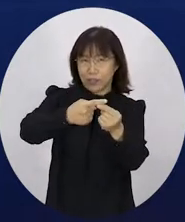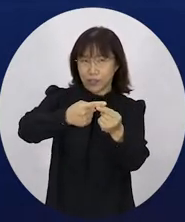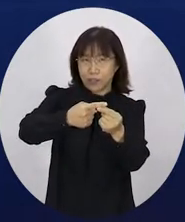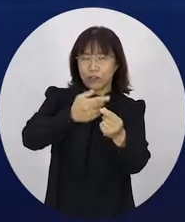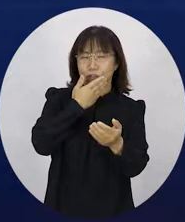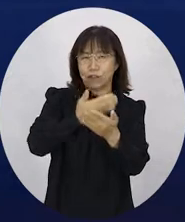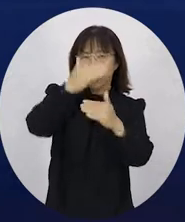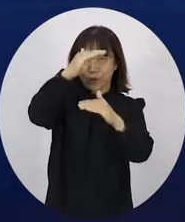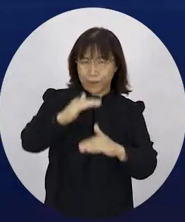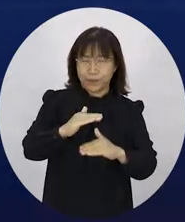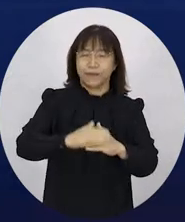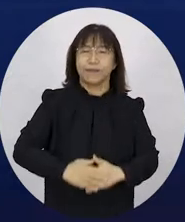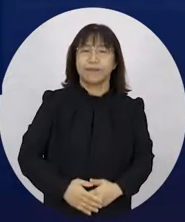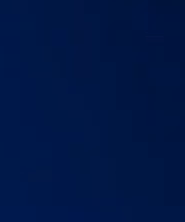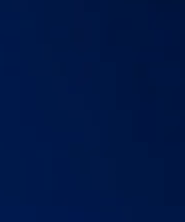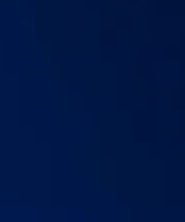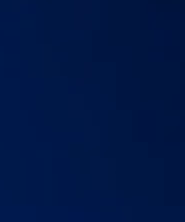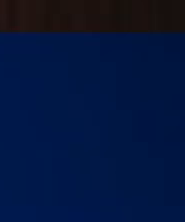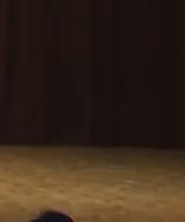주요 소식입니다.